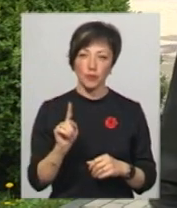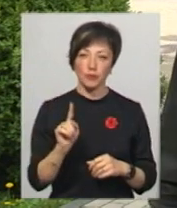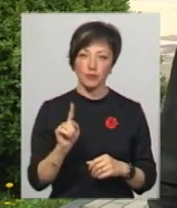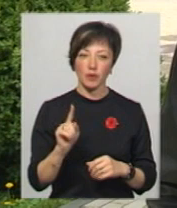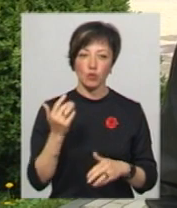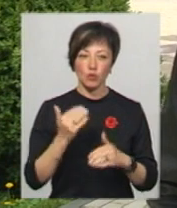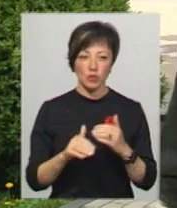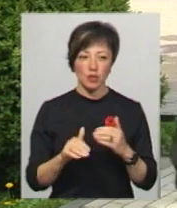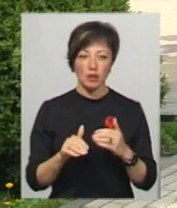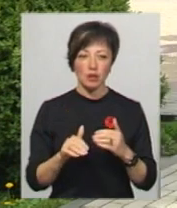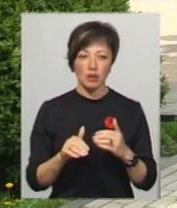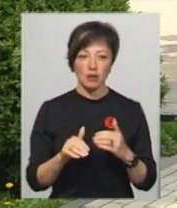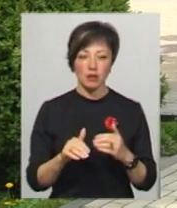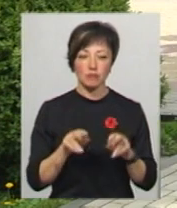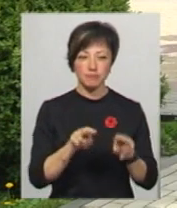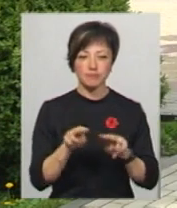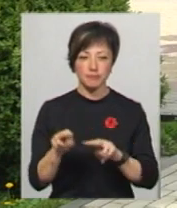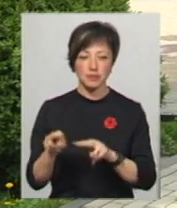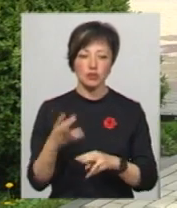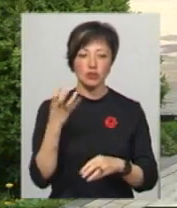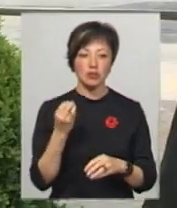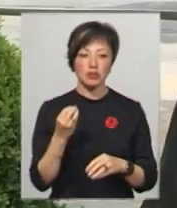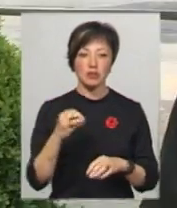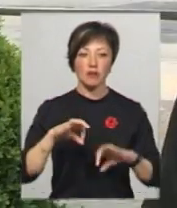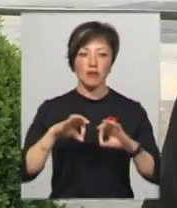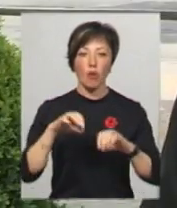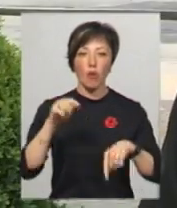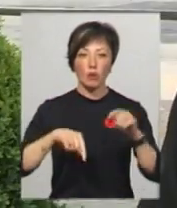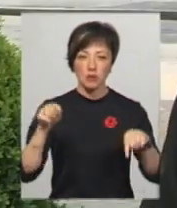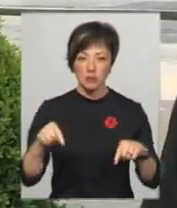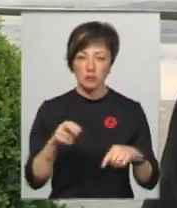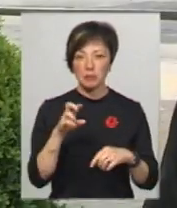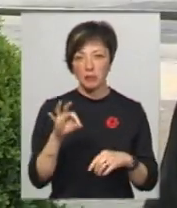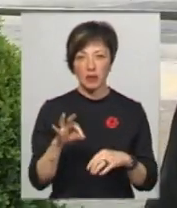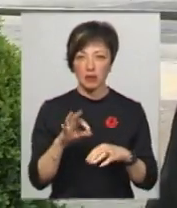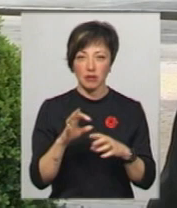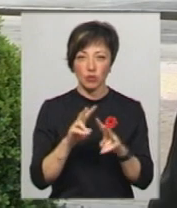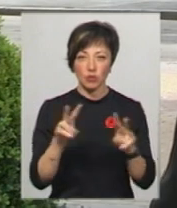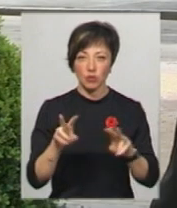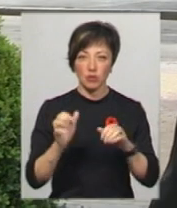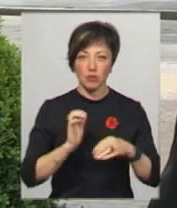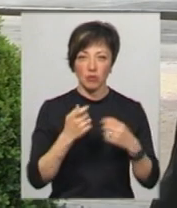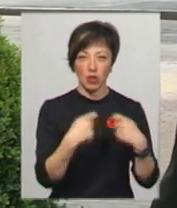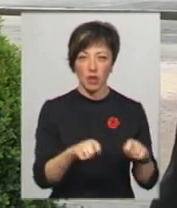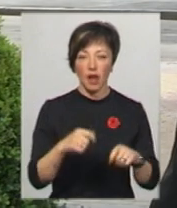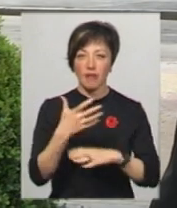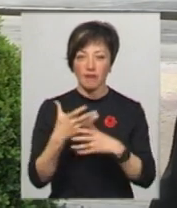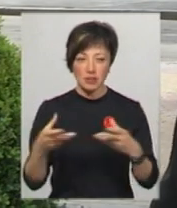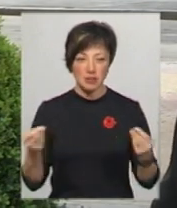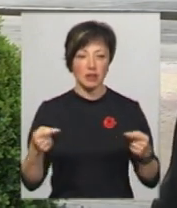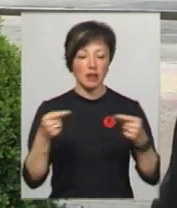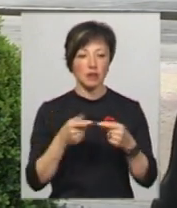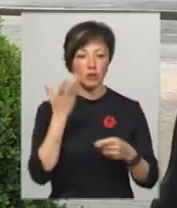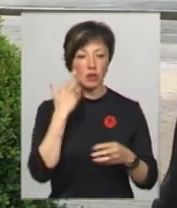його вже, як сказати, пасли там ще з восени. Восени він би його все одно нікуди не спнув, а навесні, якраз